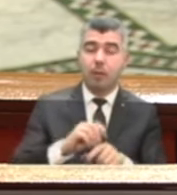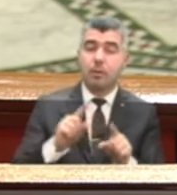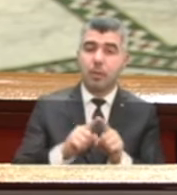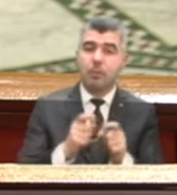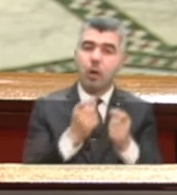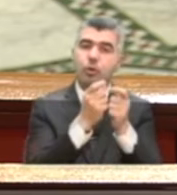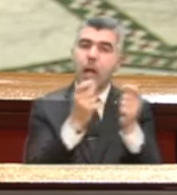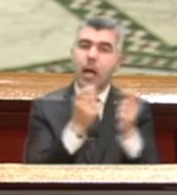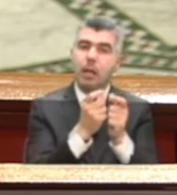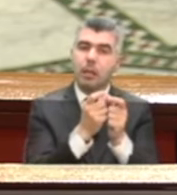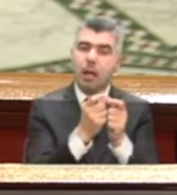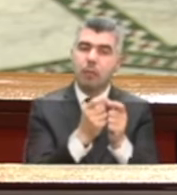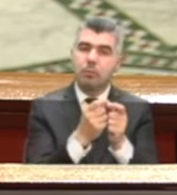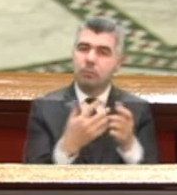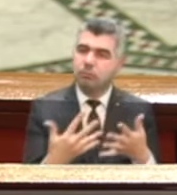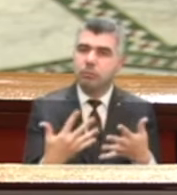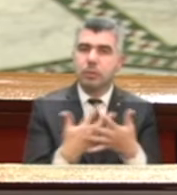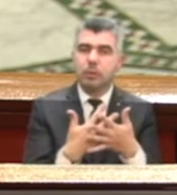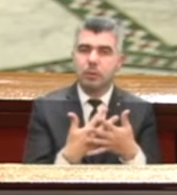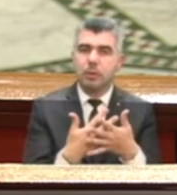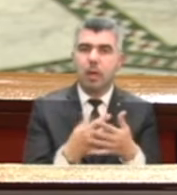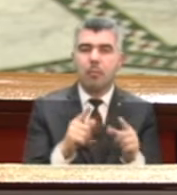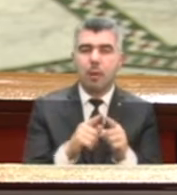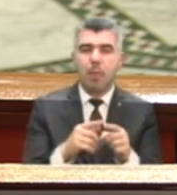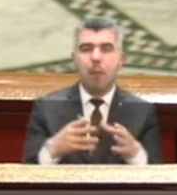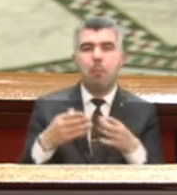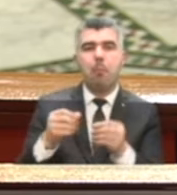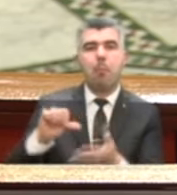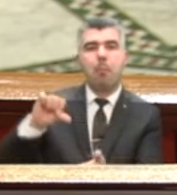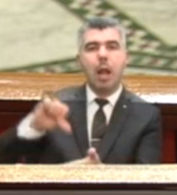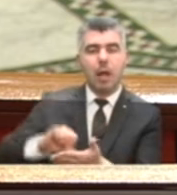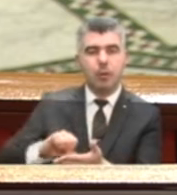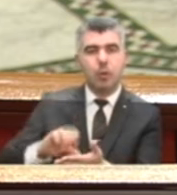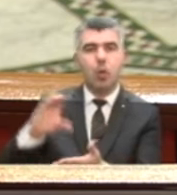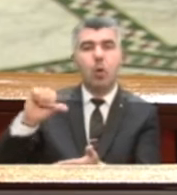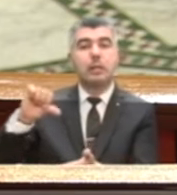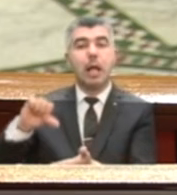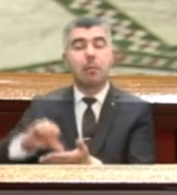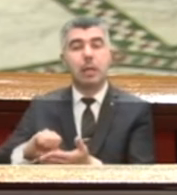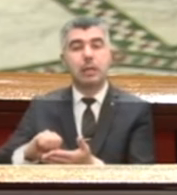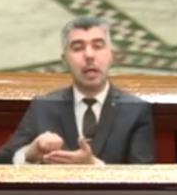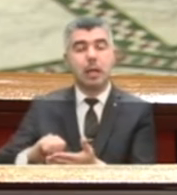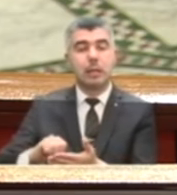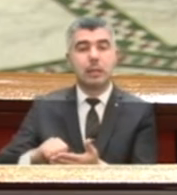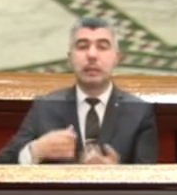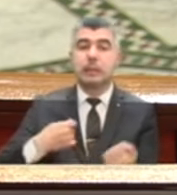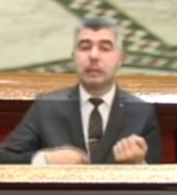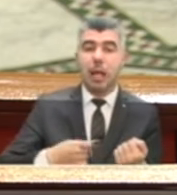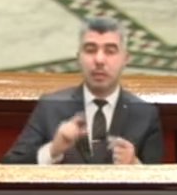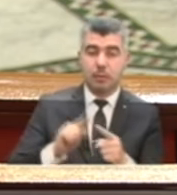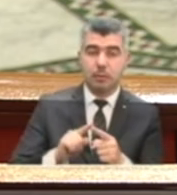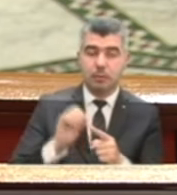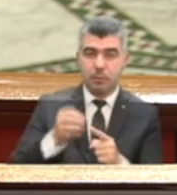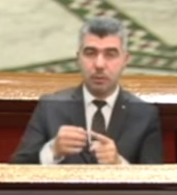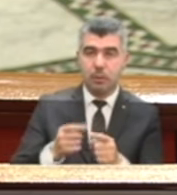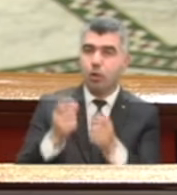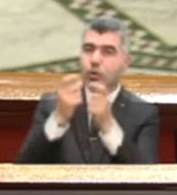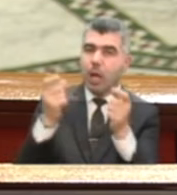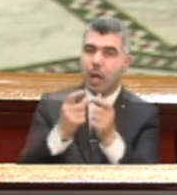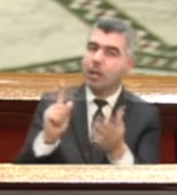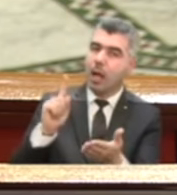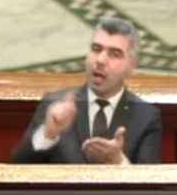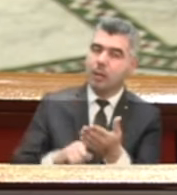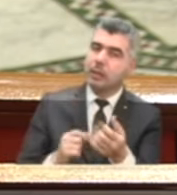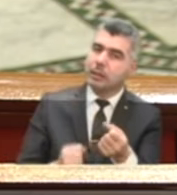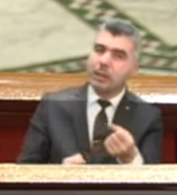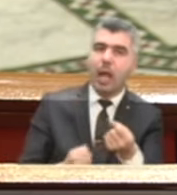الخاص، فقمنا بتجربة في بن قرير وأيضا في الدار البيضاء ستات، باش دخلنا القطاع الخاص وقلنا له خصنا